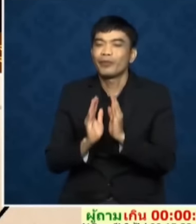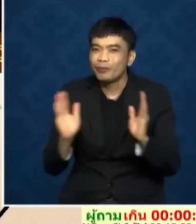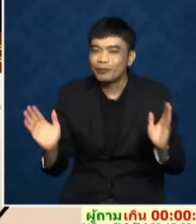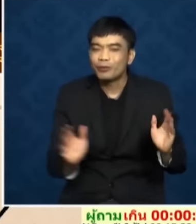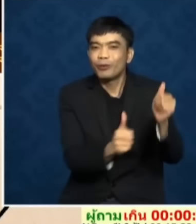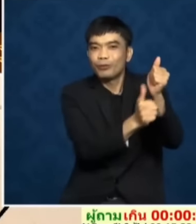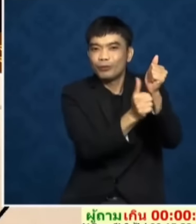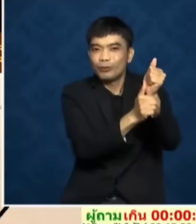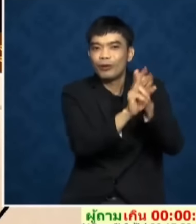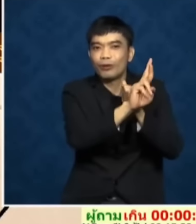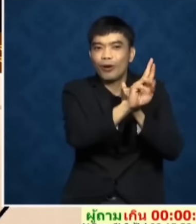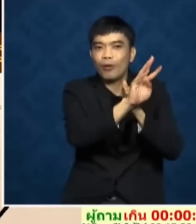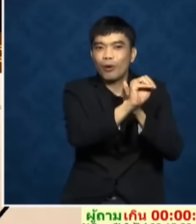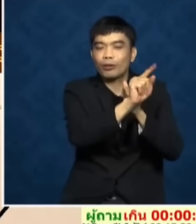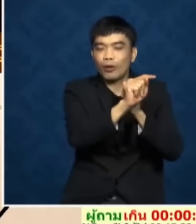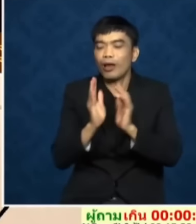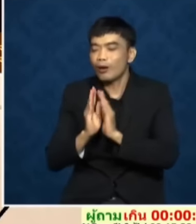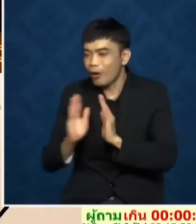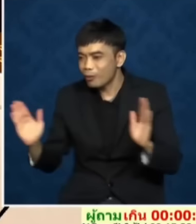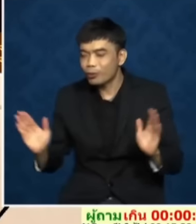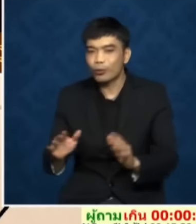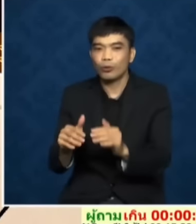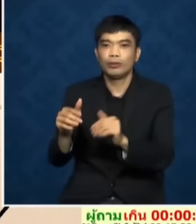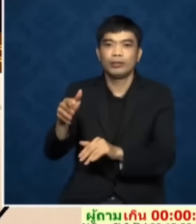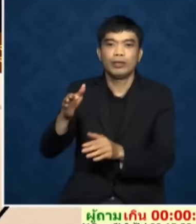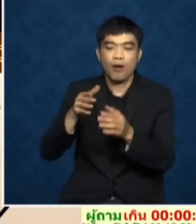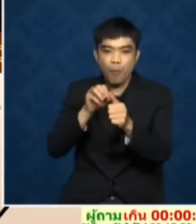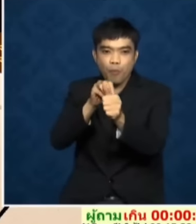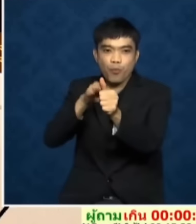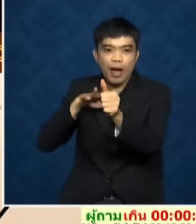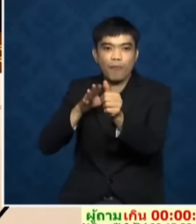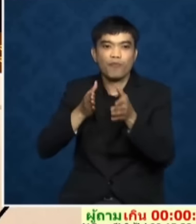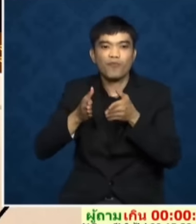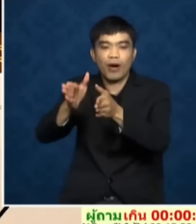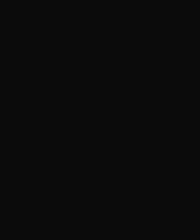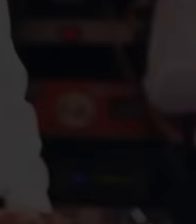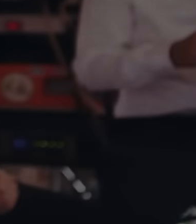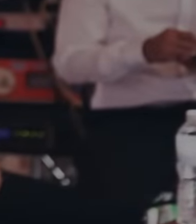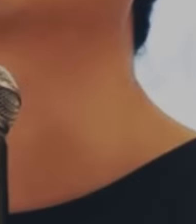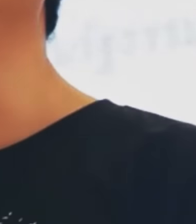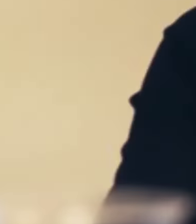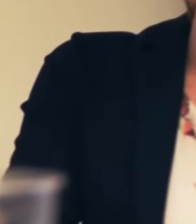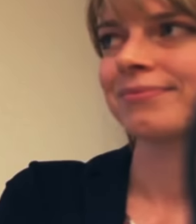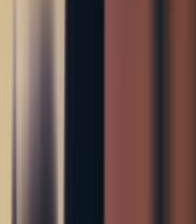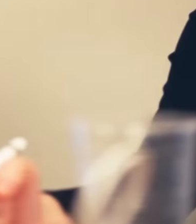ชัยรวัฒน์ตุลาธนผู้นำฝ่ายการที่ได้ถามกระทู้นี้นะครับขอบคุณครับ